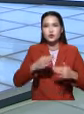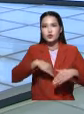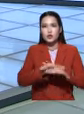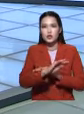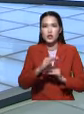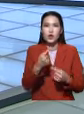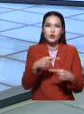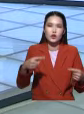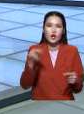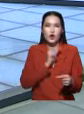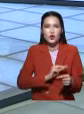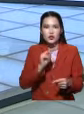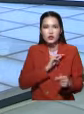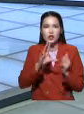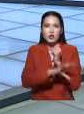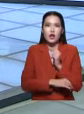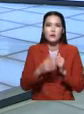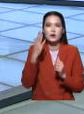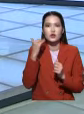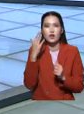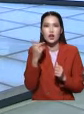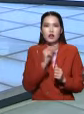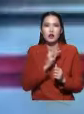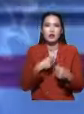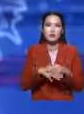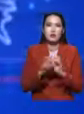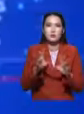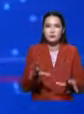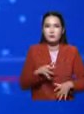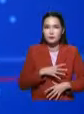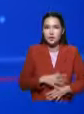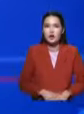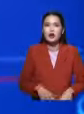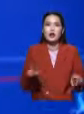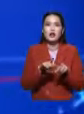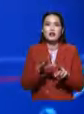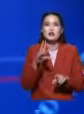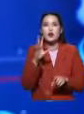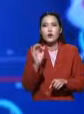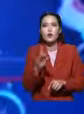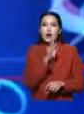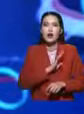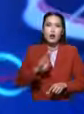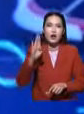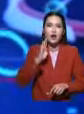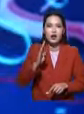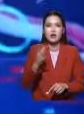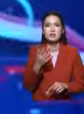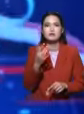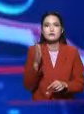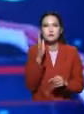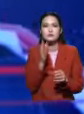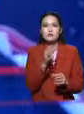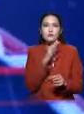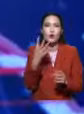соң түрлі жұмыс деп соңында жеңіл жүріске көшкен көрінеді. Сондай-ақ немересі бар әйел жезөкшелікпен айналысып жүр. 49